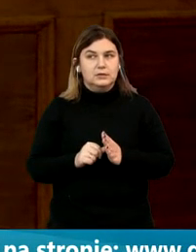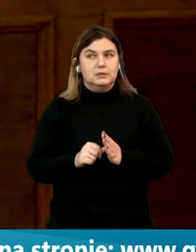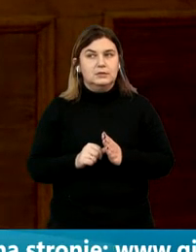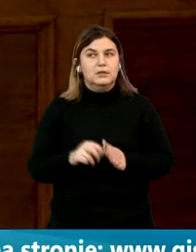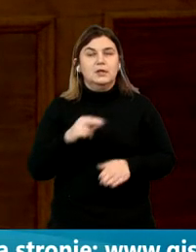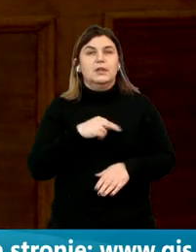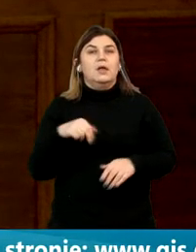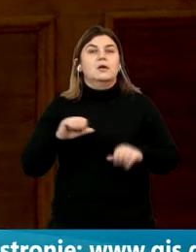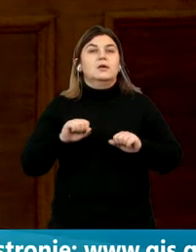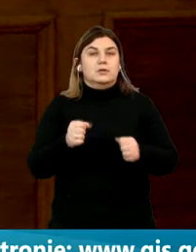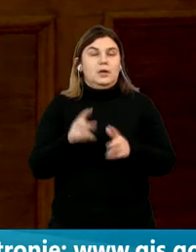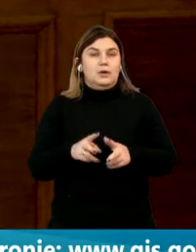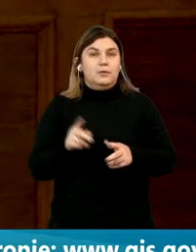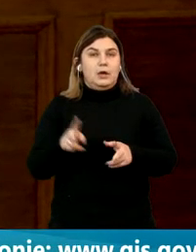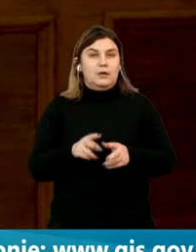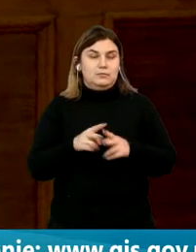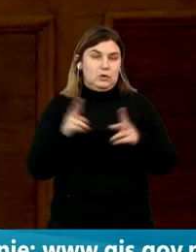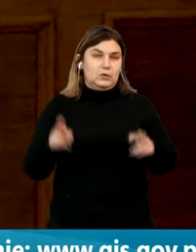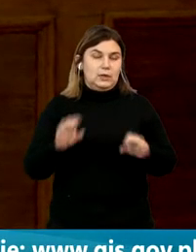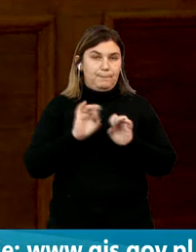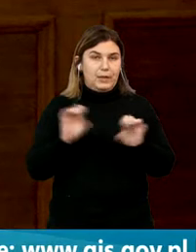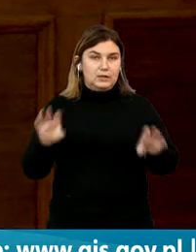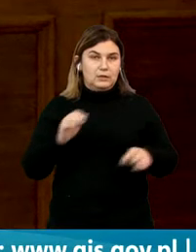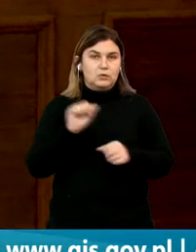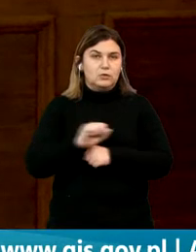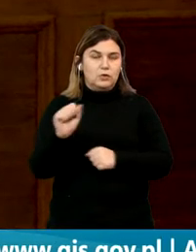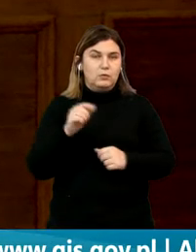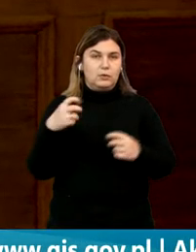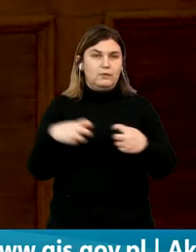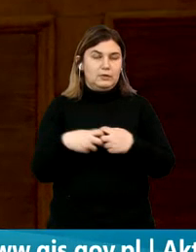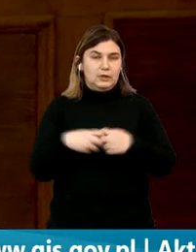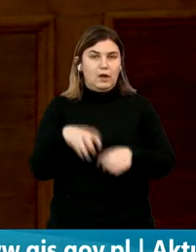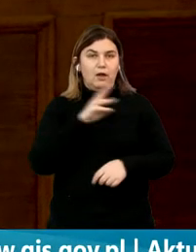naszych działań w tym okresie pandemii znajdziecie na stronie internetowej